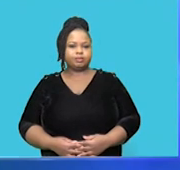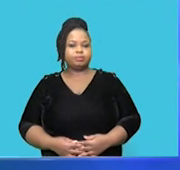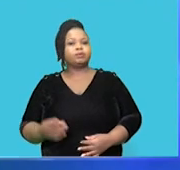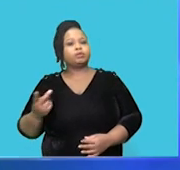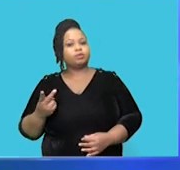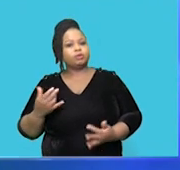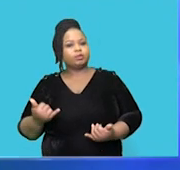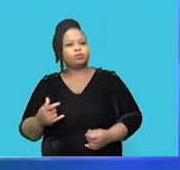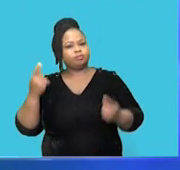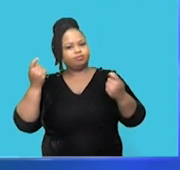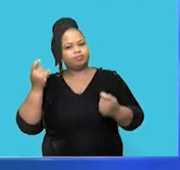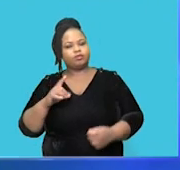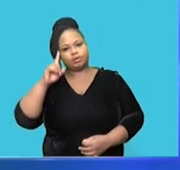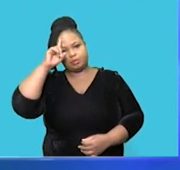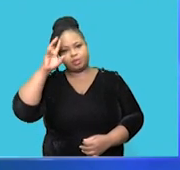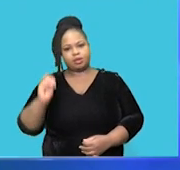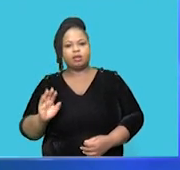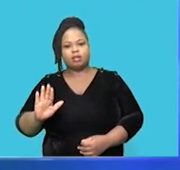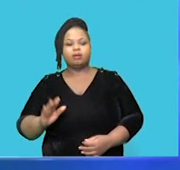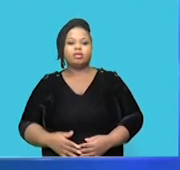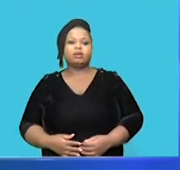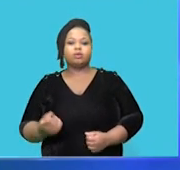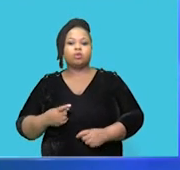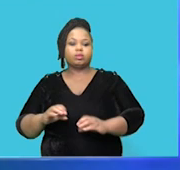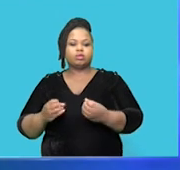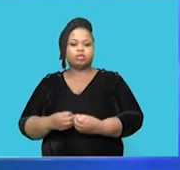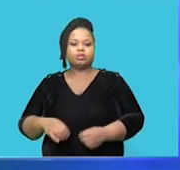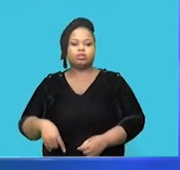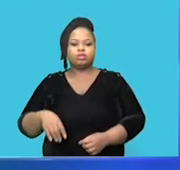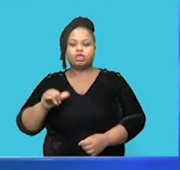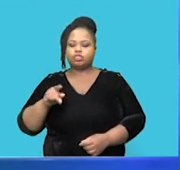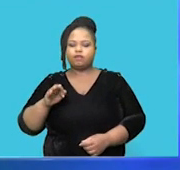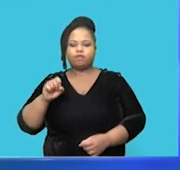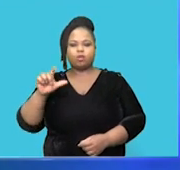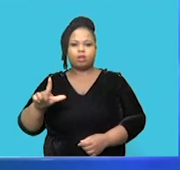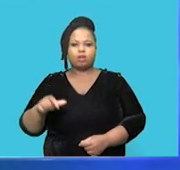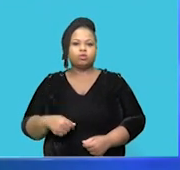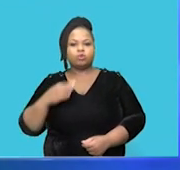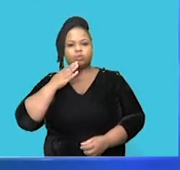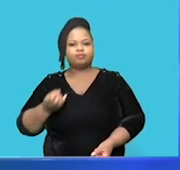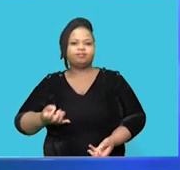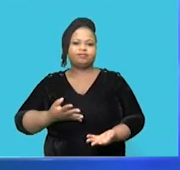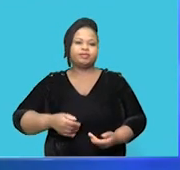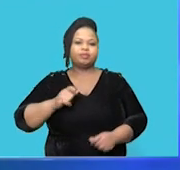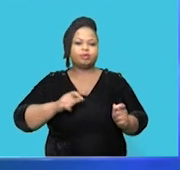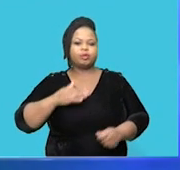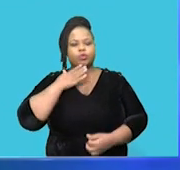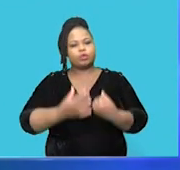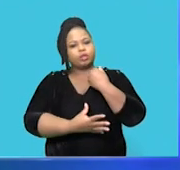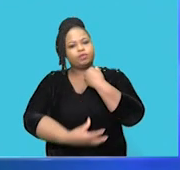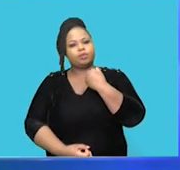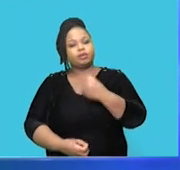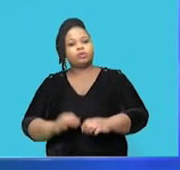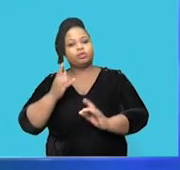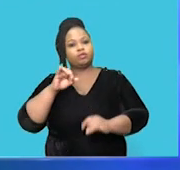Sisekuze sombongazo osuku lika tata uNelson Mandela enhlangano yaShraful 8 ilulele isandla sayo esiphayo kubantu abadla imbuya